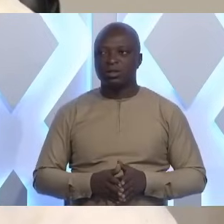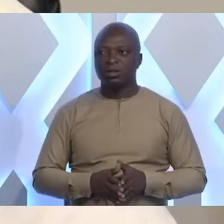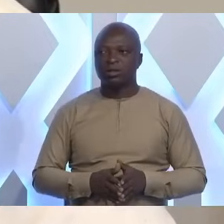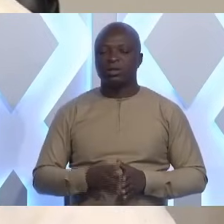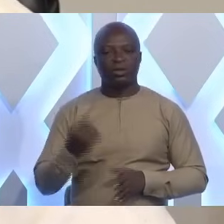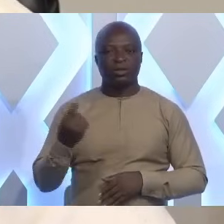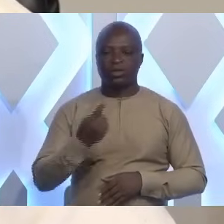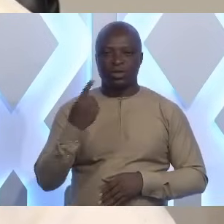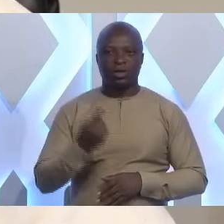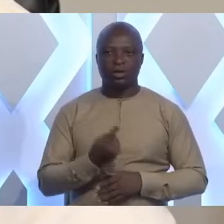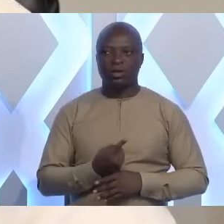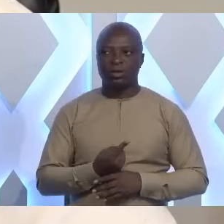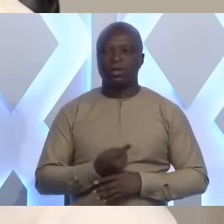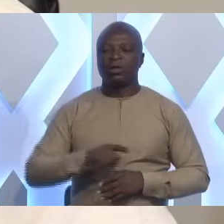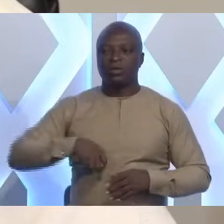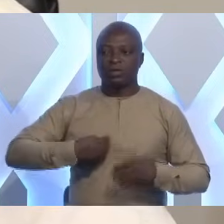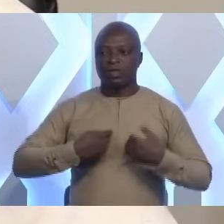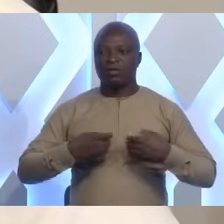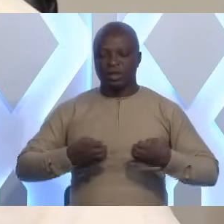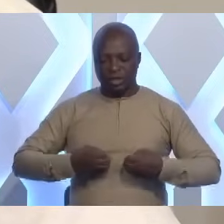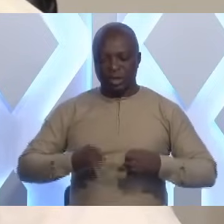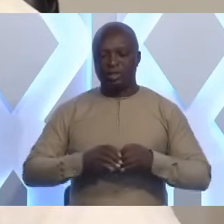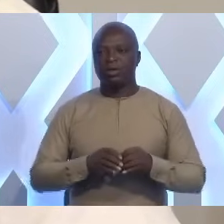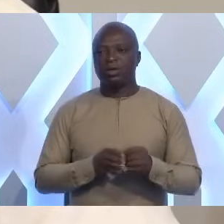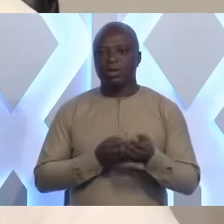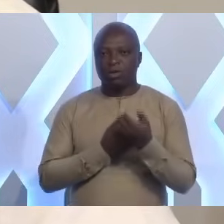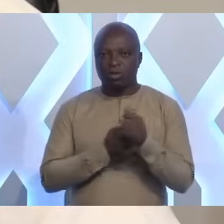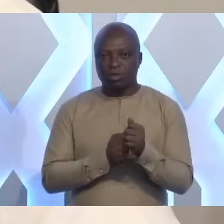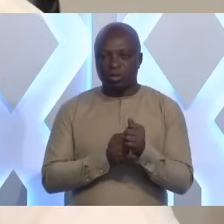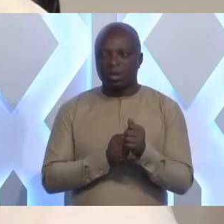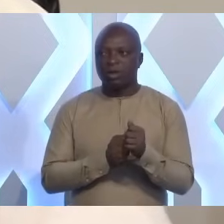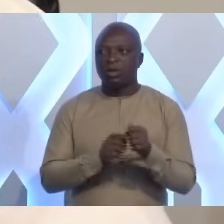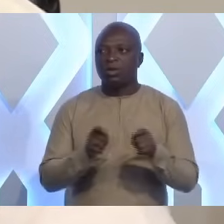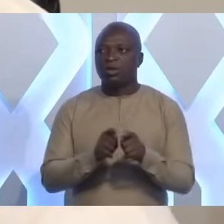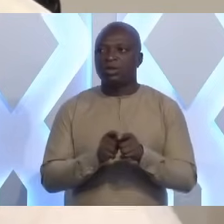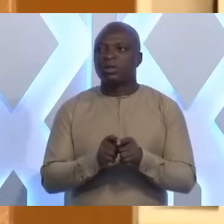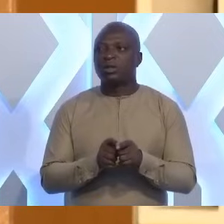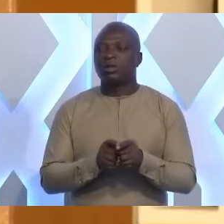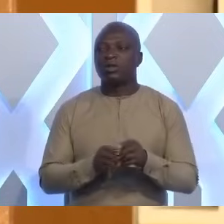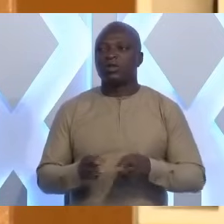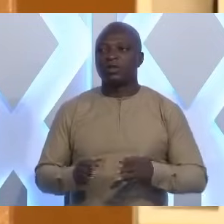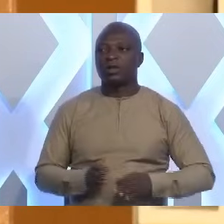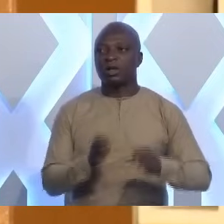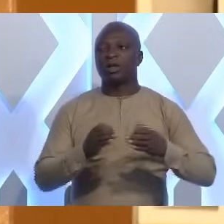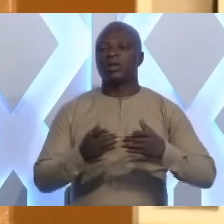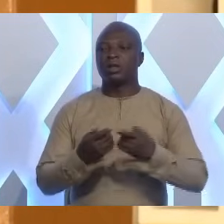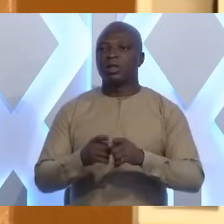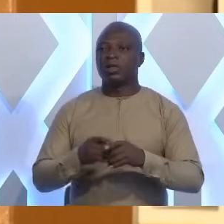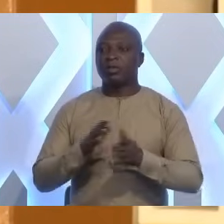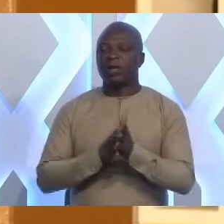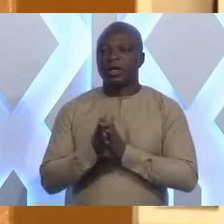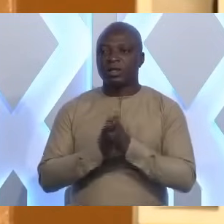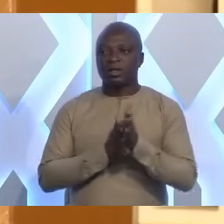seuls. On a essayé de les occuper plus ou moins, mais de façon plus relaxée. Ça a été édifiant pour nos